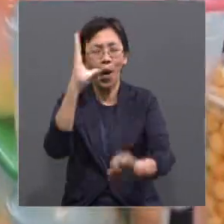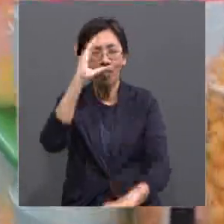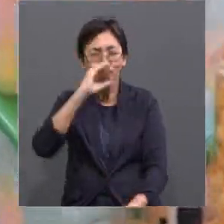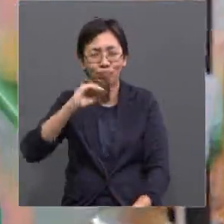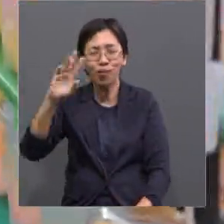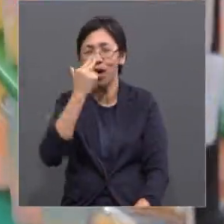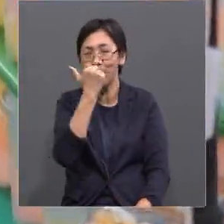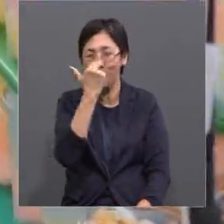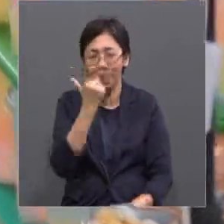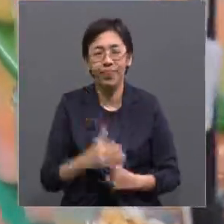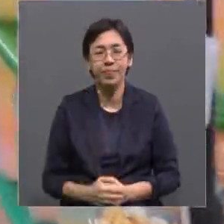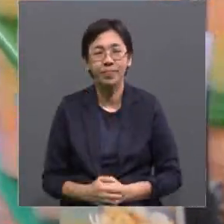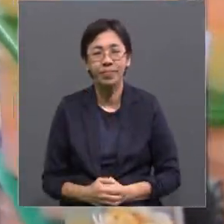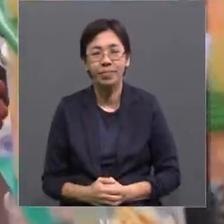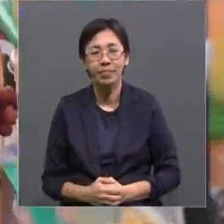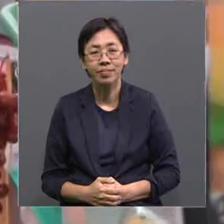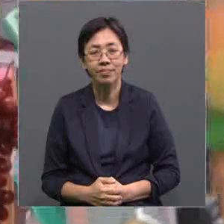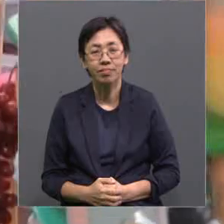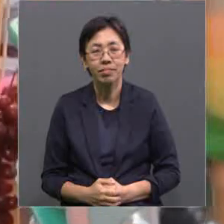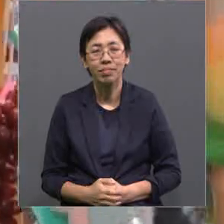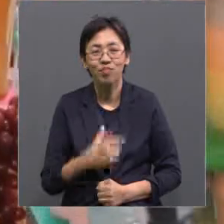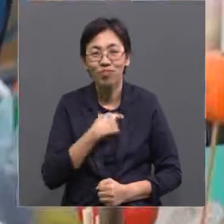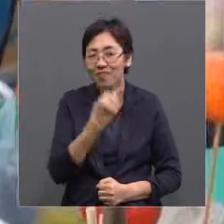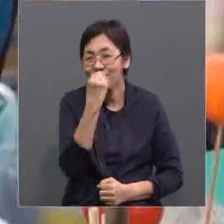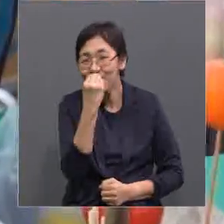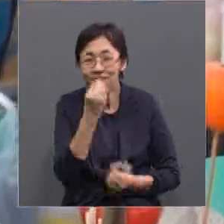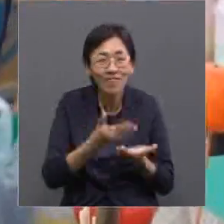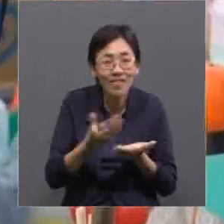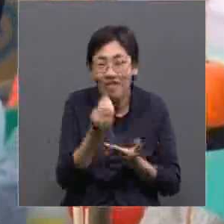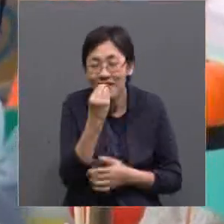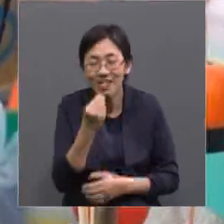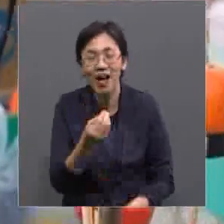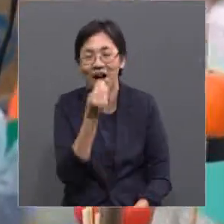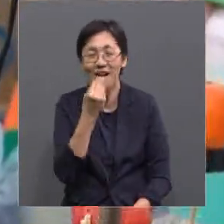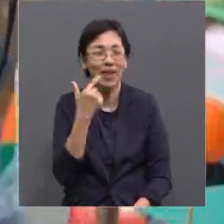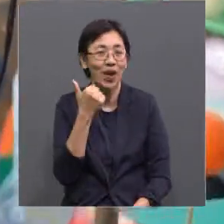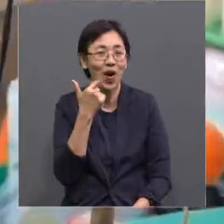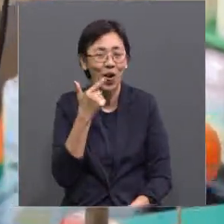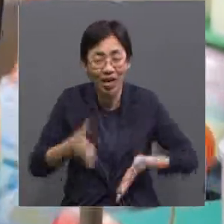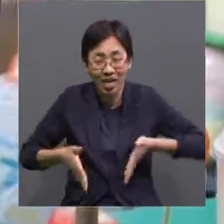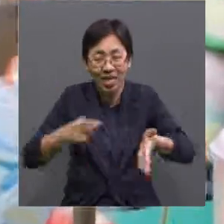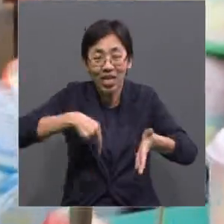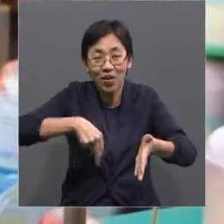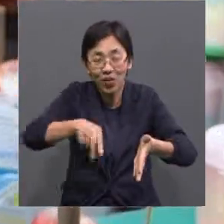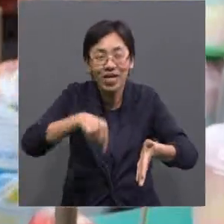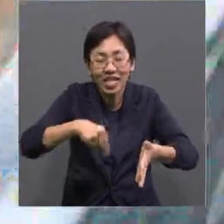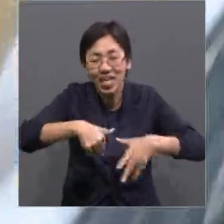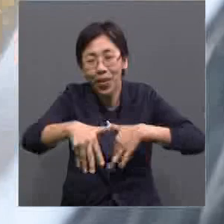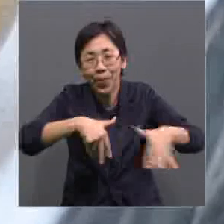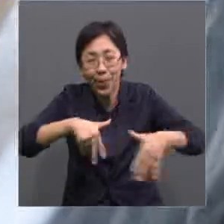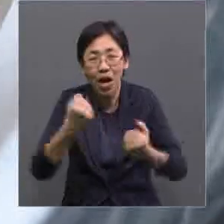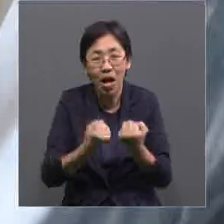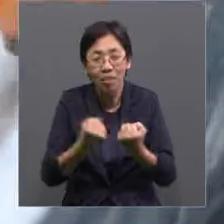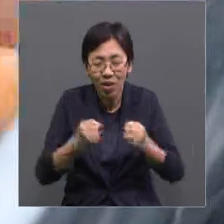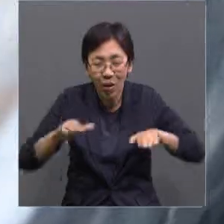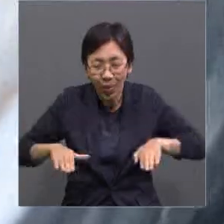ะนอกจากนี้นะคะเอาใจสายนักกินกันบ้างค่ะไปชิมอาหารอร่อยกับ Walking Street แล้วก็ Food Truck ค่ะที่เขารวบ